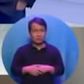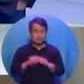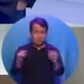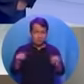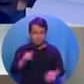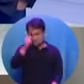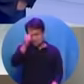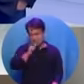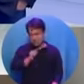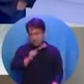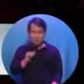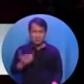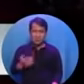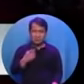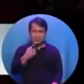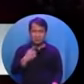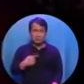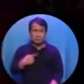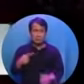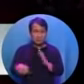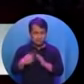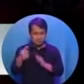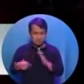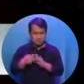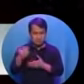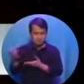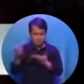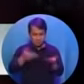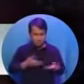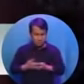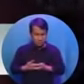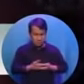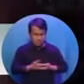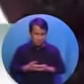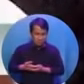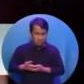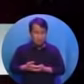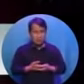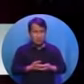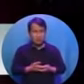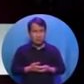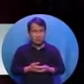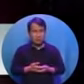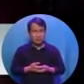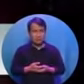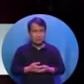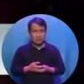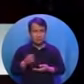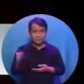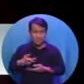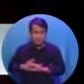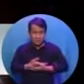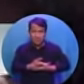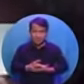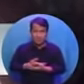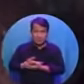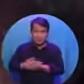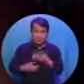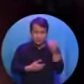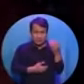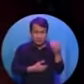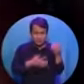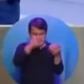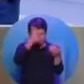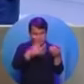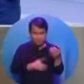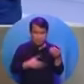po. At saka po pag minsan po daladala din po ni Papa yung baby. Daladala ni Papa yung baby habang sinasaktan siya. Teka muna.